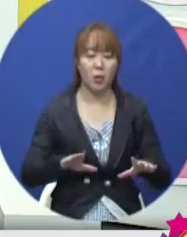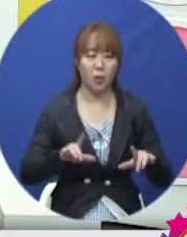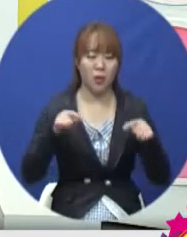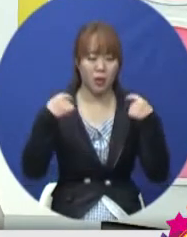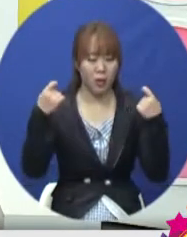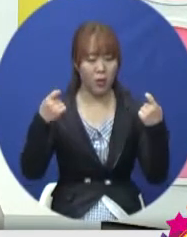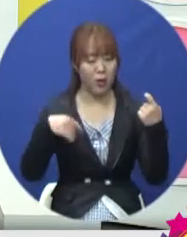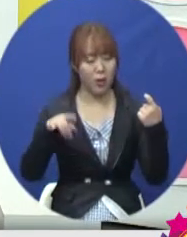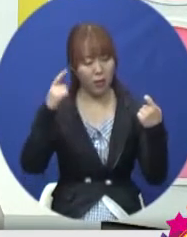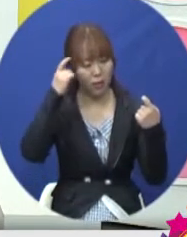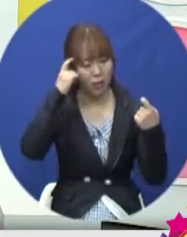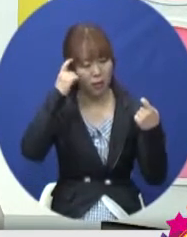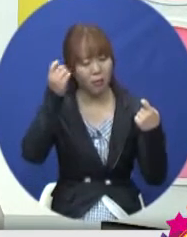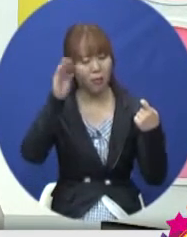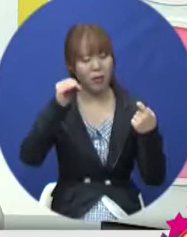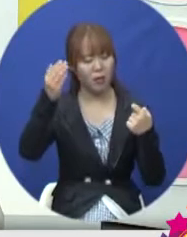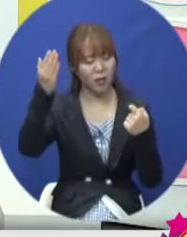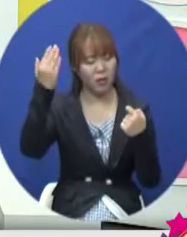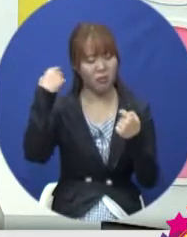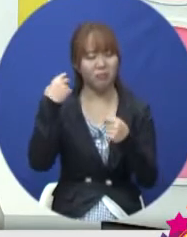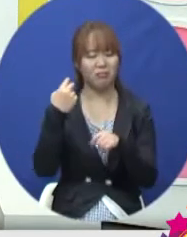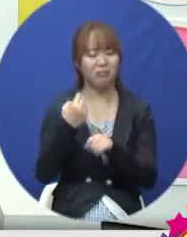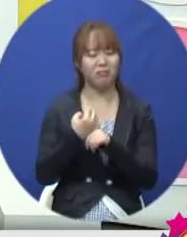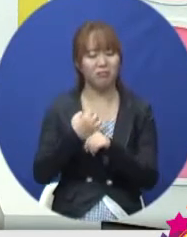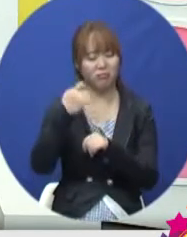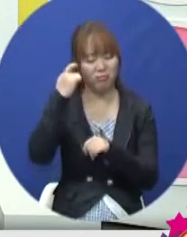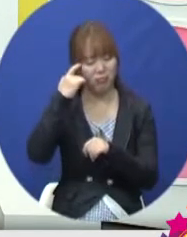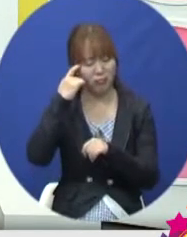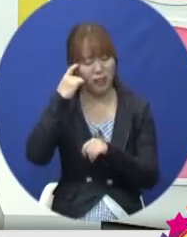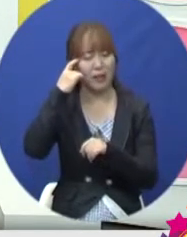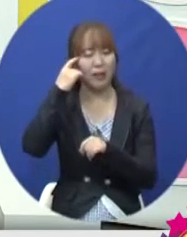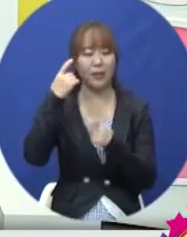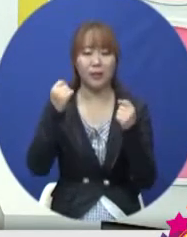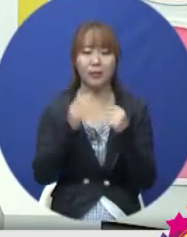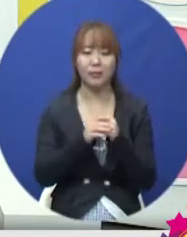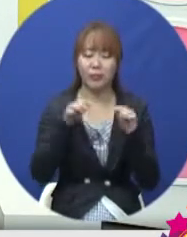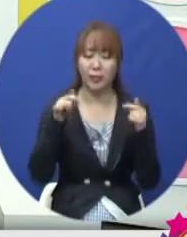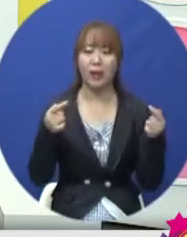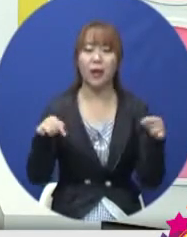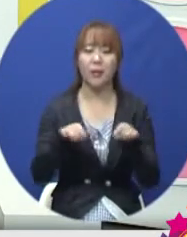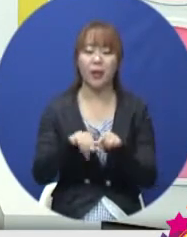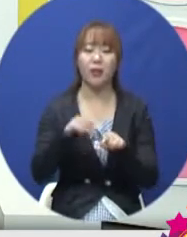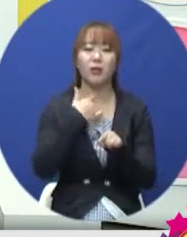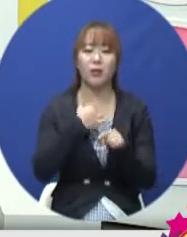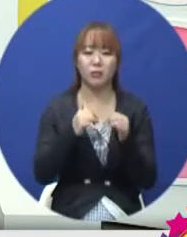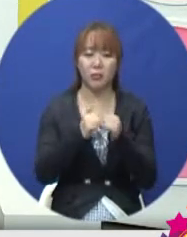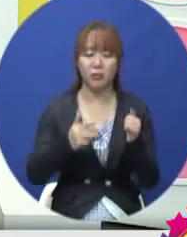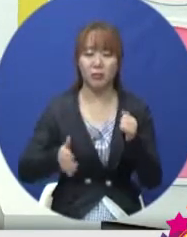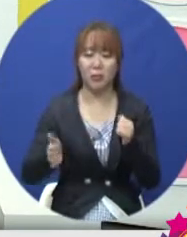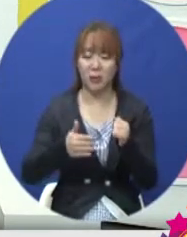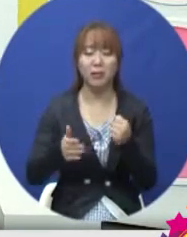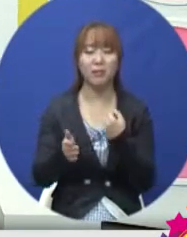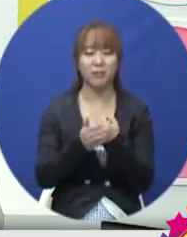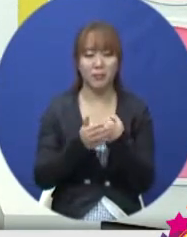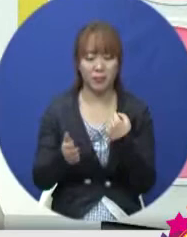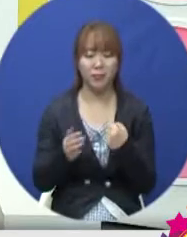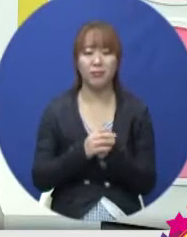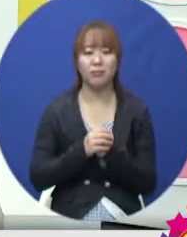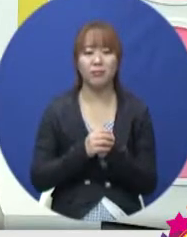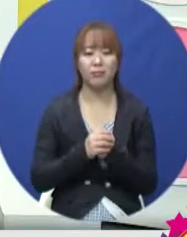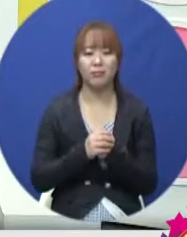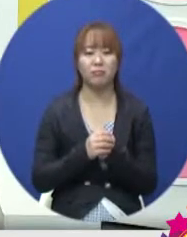가려고 하니까 또 생각이 나네요. 예. 늘 함께 가시던 분들이 안 계시니까 네.